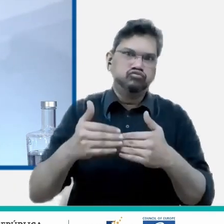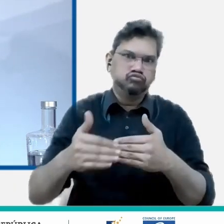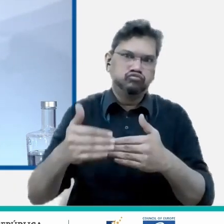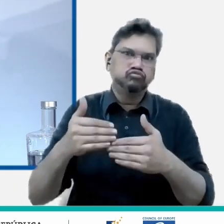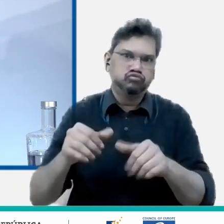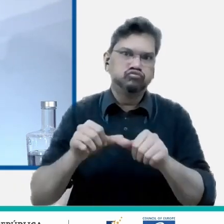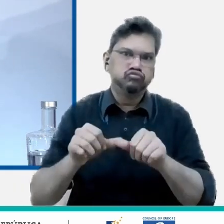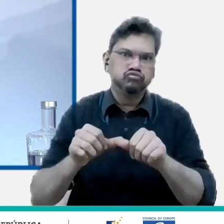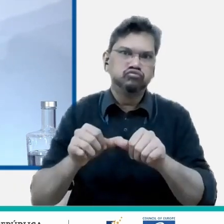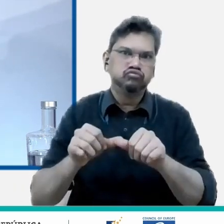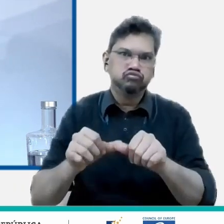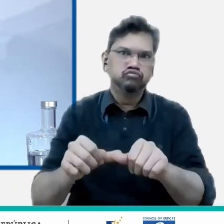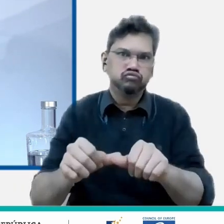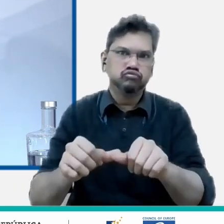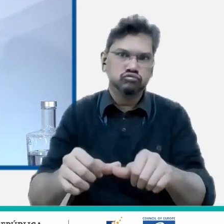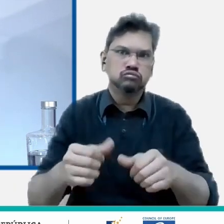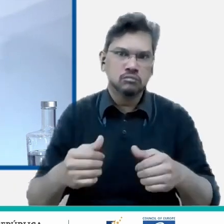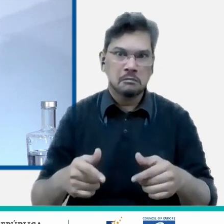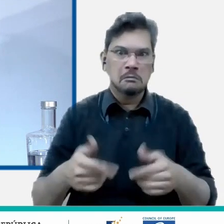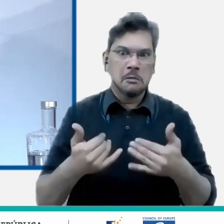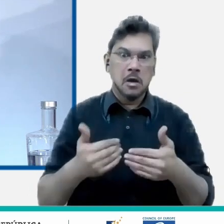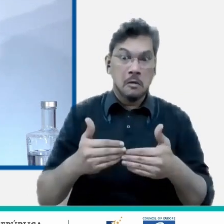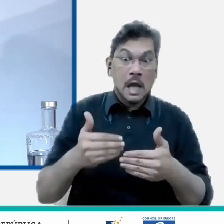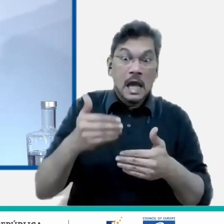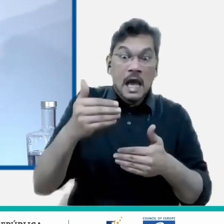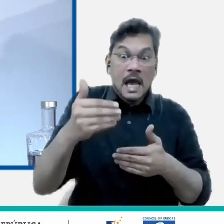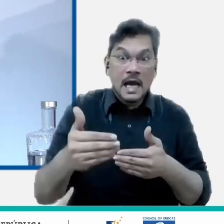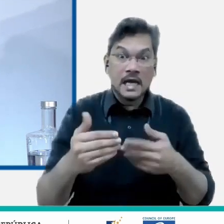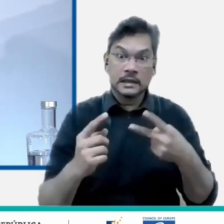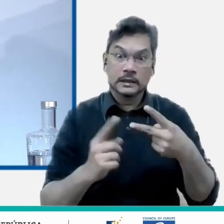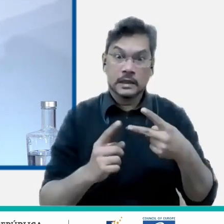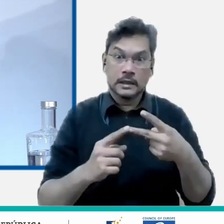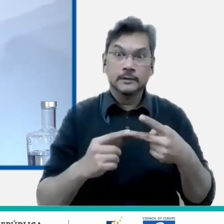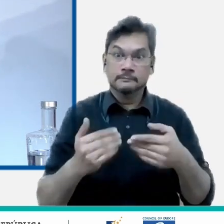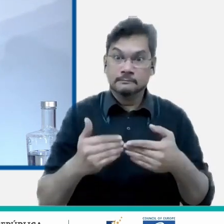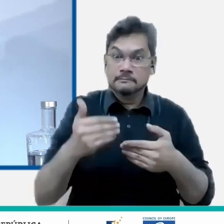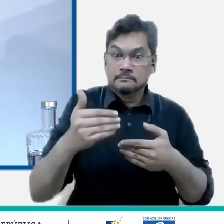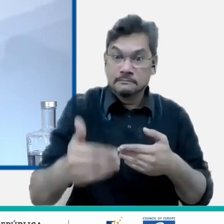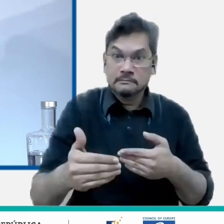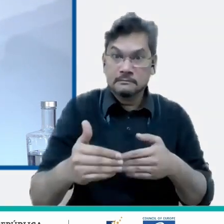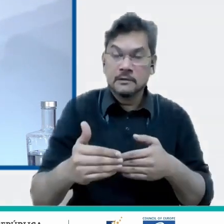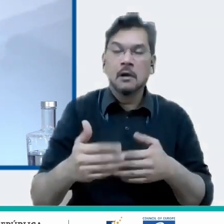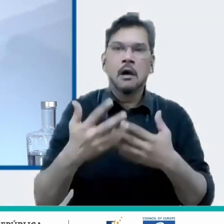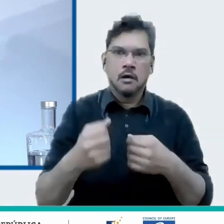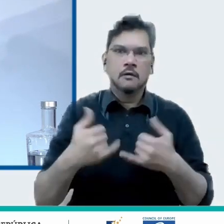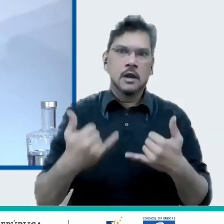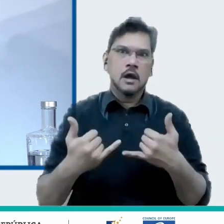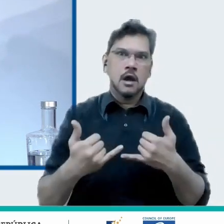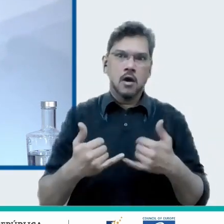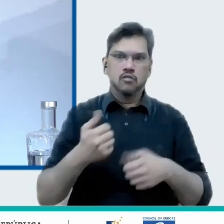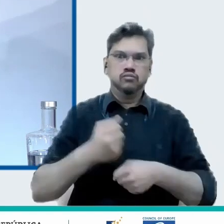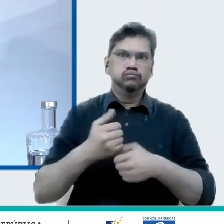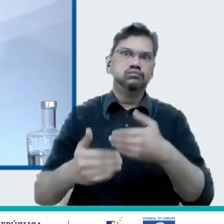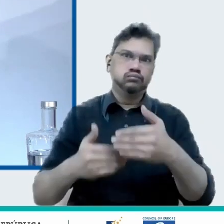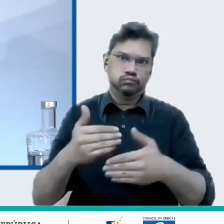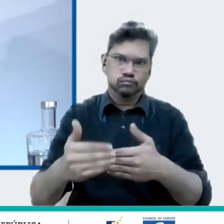приоритета. 53 мероприятия, 16 из них успешно уже реализованы. Остальные на разной стадии реализации, но даже